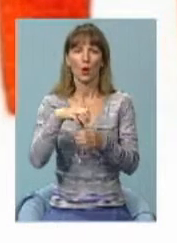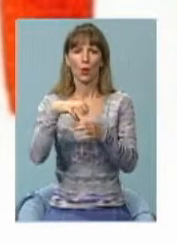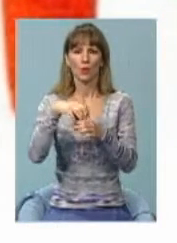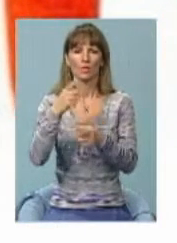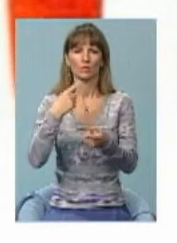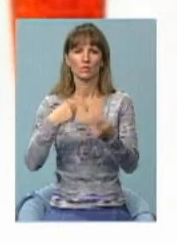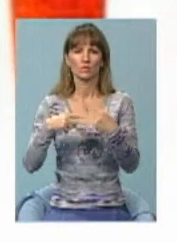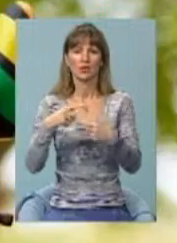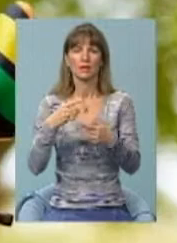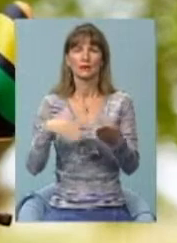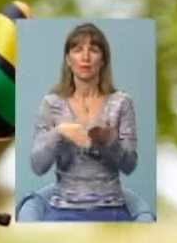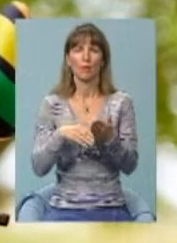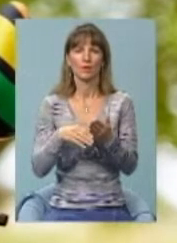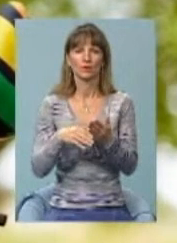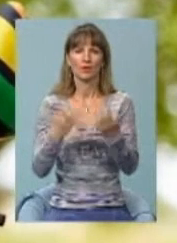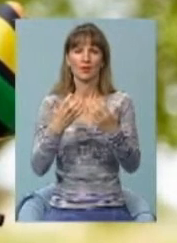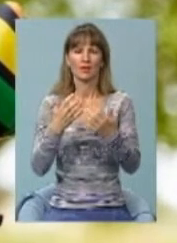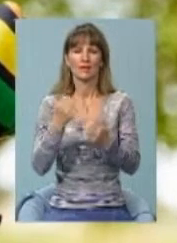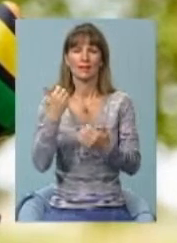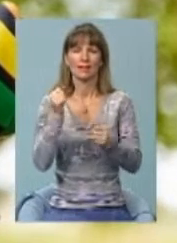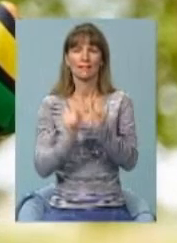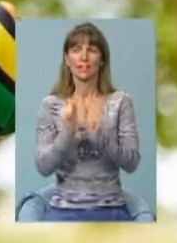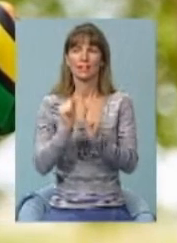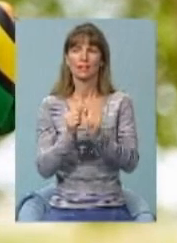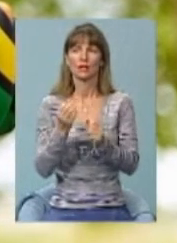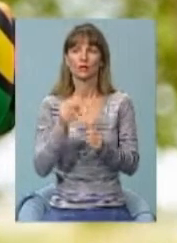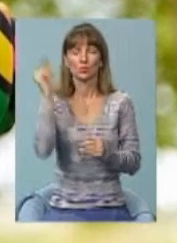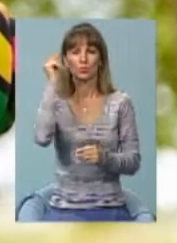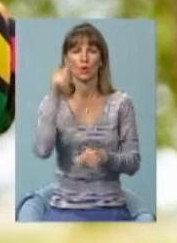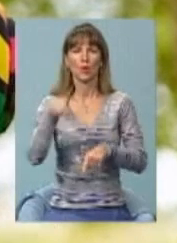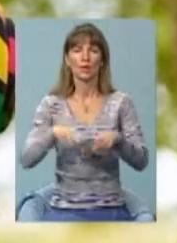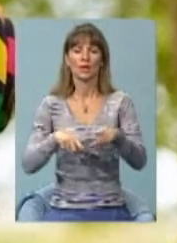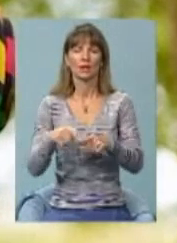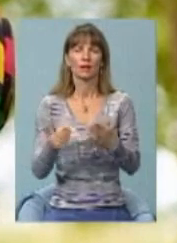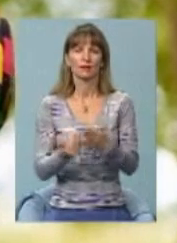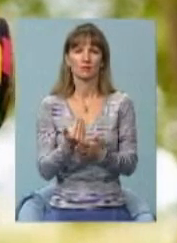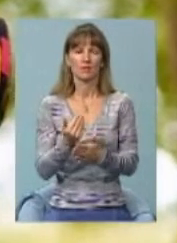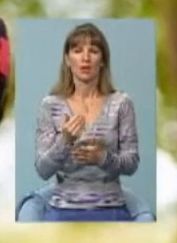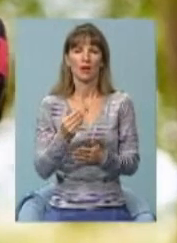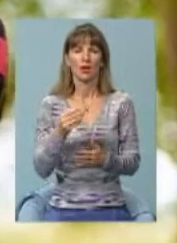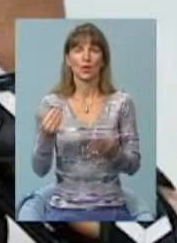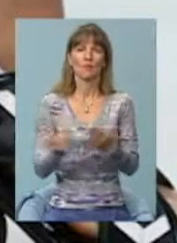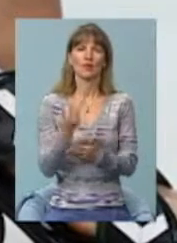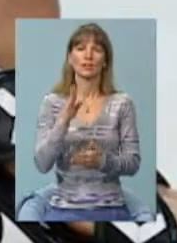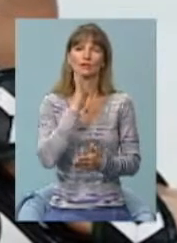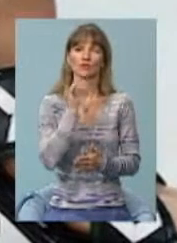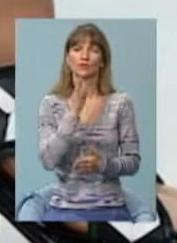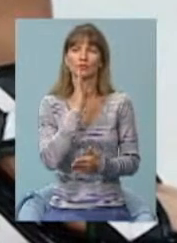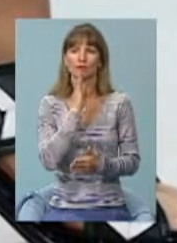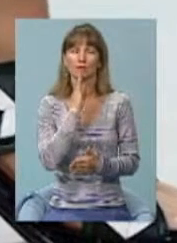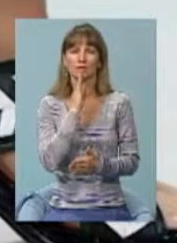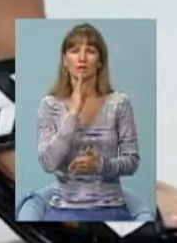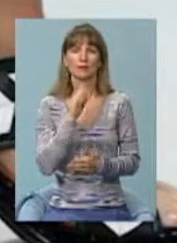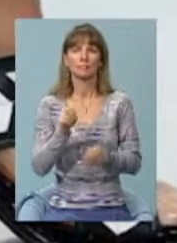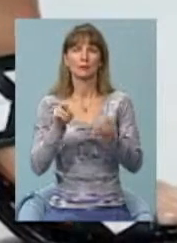за допомогою моторчика. Ще не навчилися ходити на високих підборах? Новинка спеціально для жінок та дівчат. Триколісні